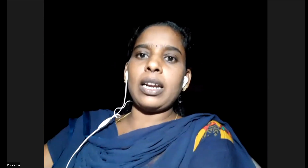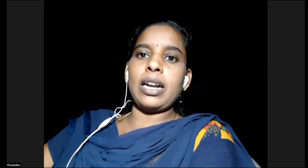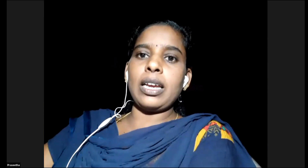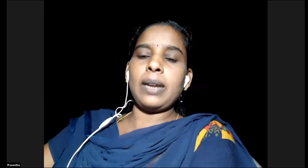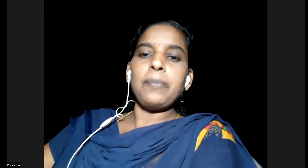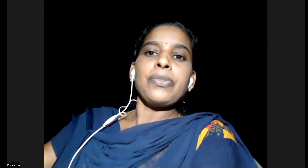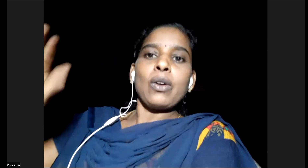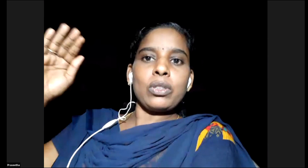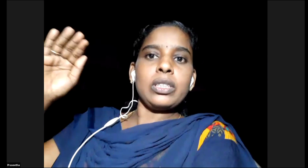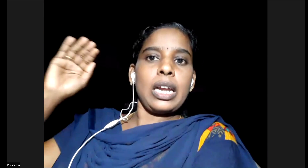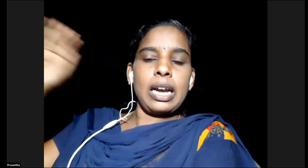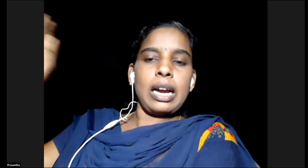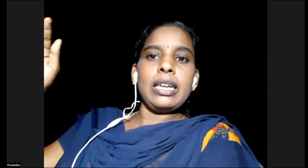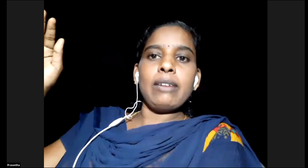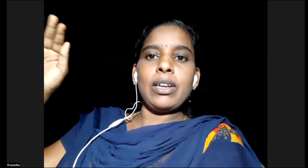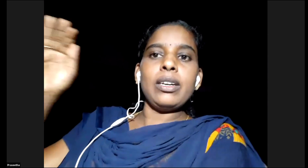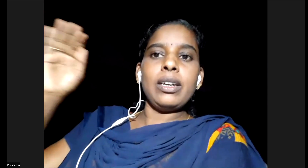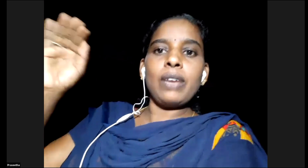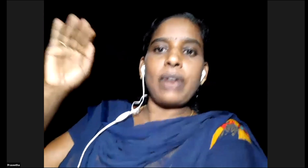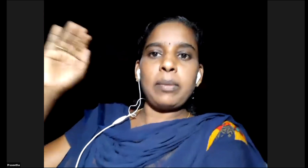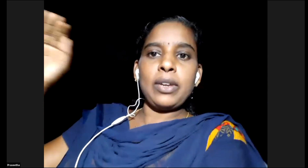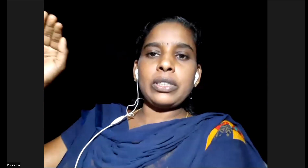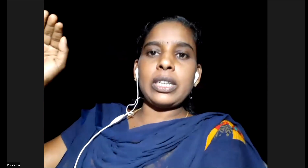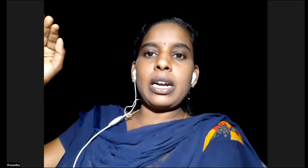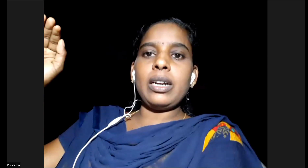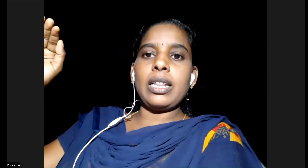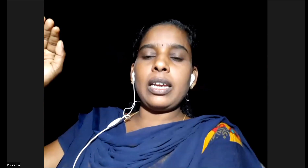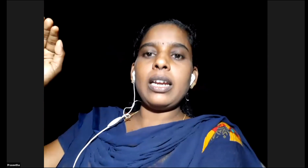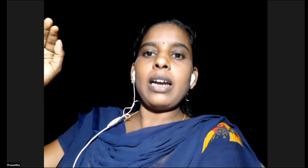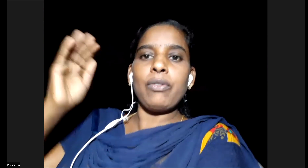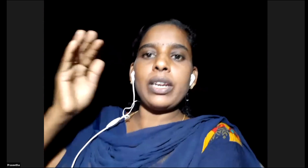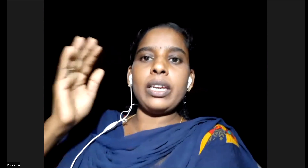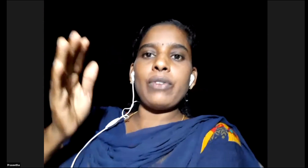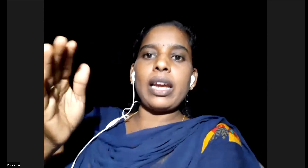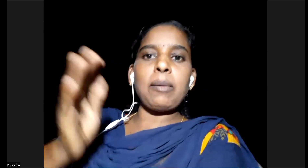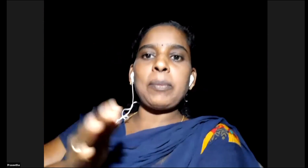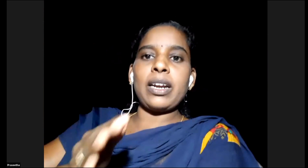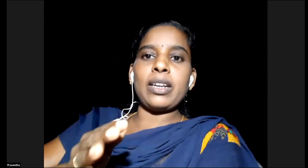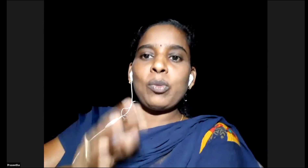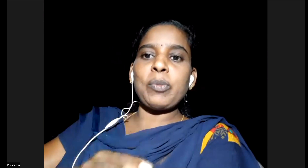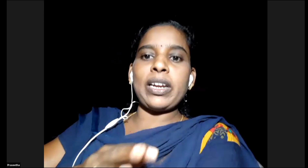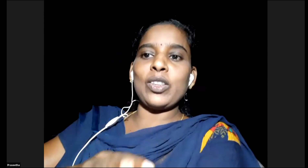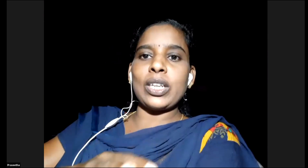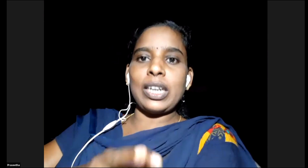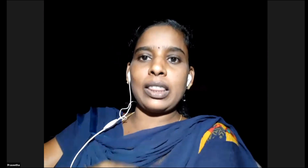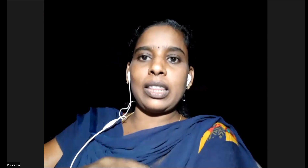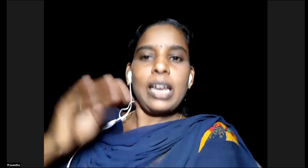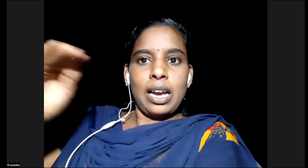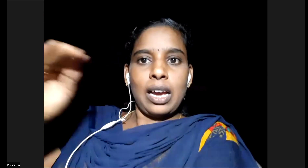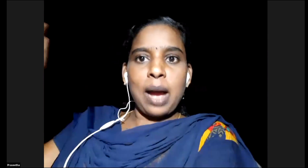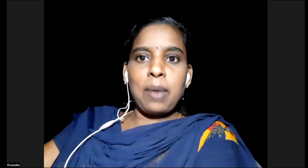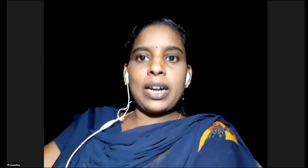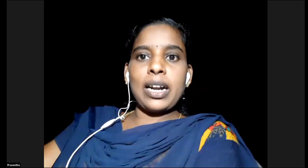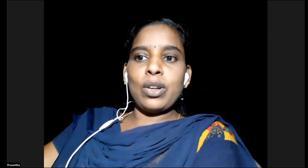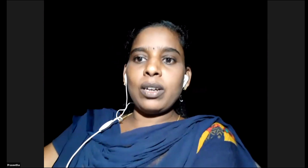ഫാമിലിയിലാണ് അങ്ങനെ ഉള്ളതെങ്കിൽ, കുറച്ച് നല്ല ഹൈ ലെവലിലുള്ള ഫാമിലി ഫംഗ്ഷൻ ആണ് ഉള്ളതെങ്കിൽ അവര് ഇവരെ അമ്മമ്മേന്റെ അടുത്തോ ഉമ്മമാന്റെ അടുത്തോ ഒക്കെ നിർത്തി